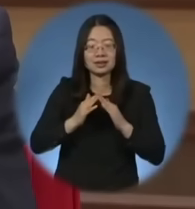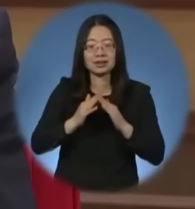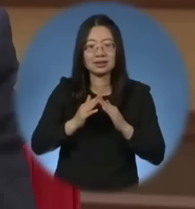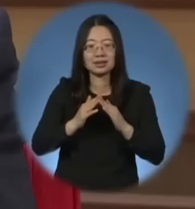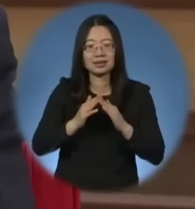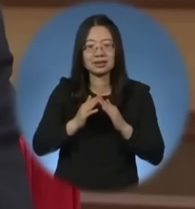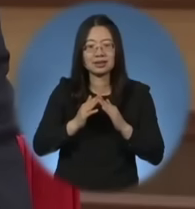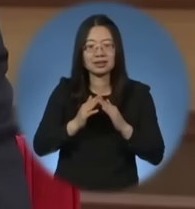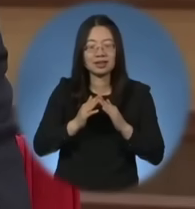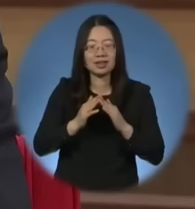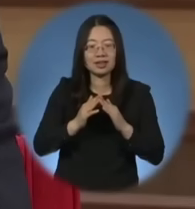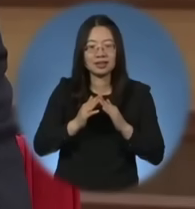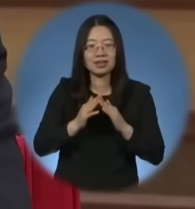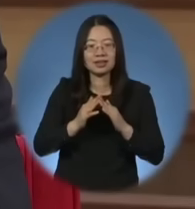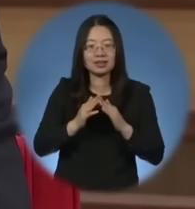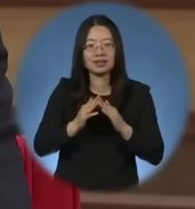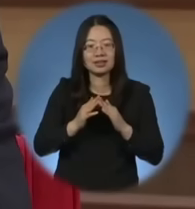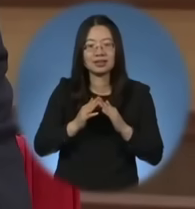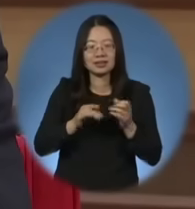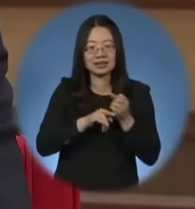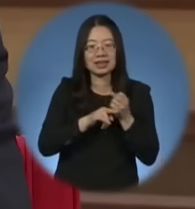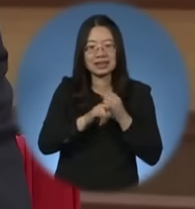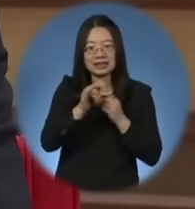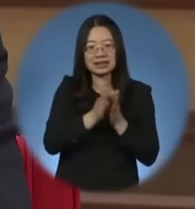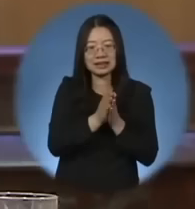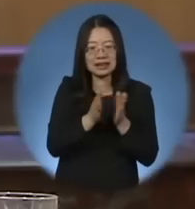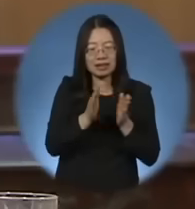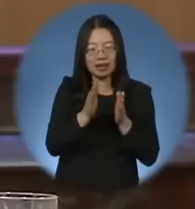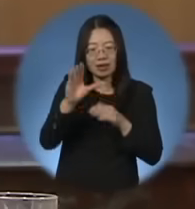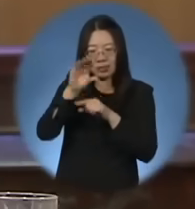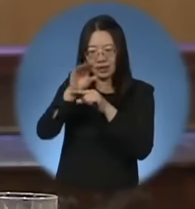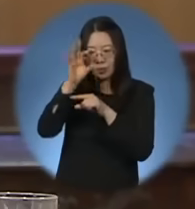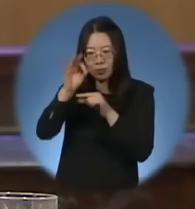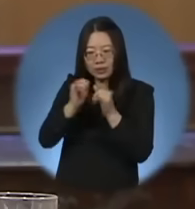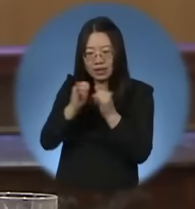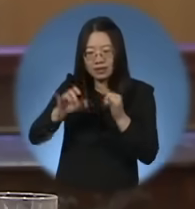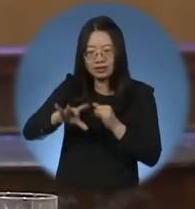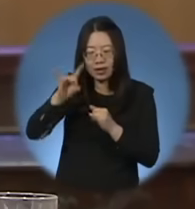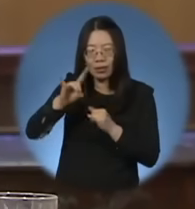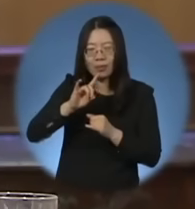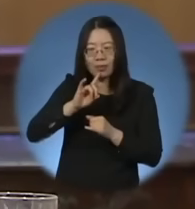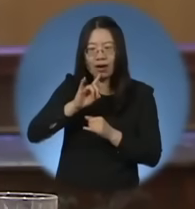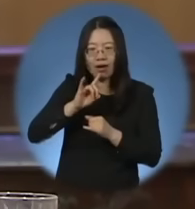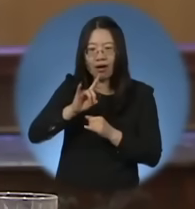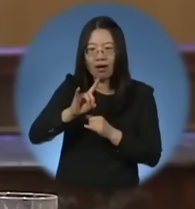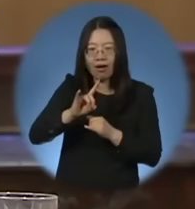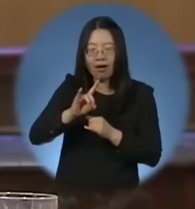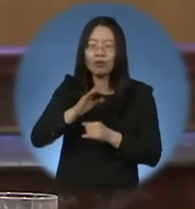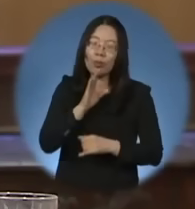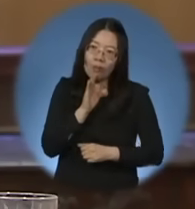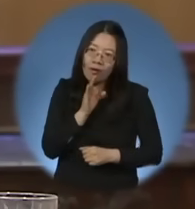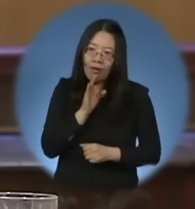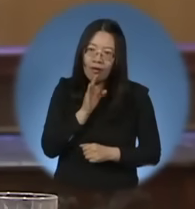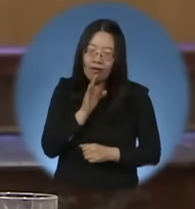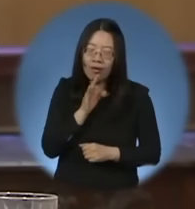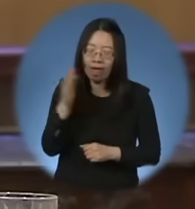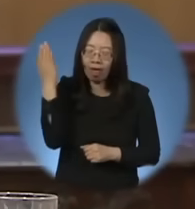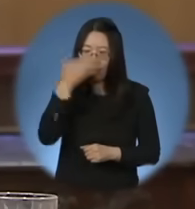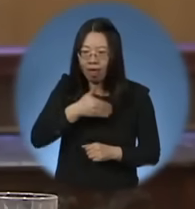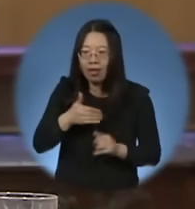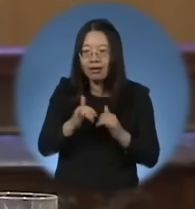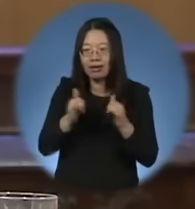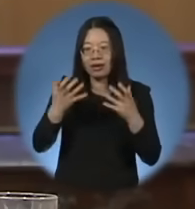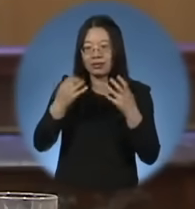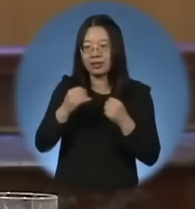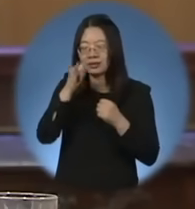집을 저 따지게 됐습니다 지금이 방송 보시는 분들 가운데도 아마 처음 이런 얘기를 듣는 분들이 많을 겁니다